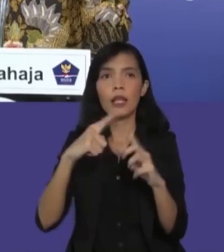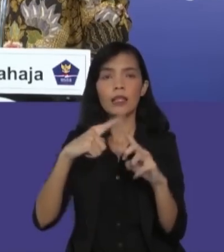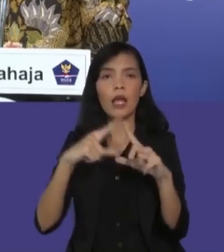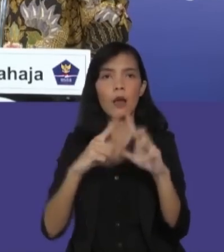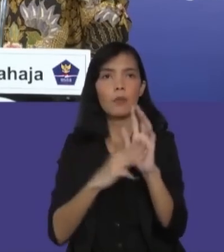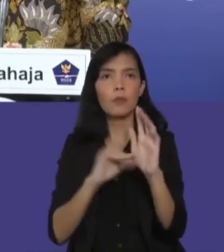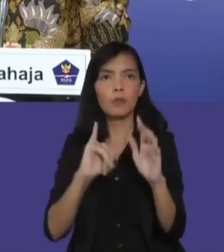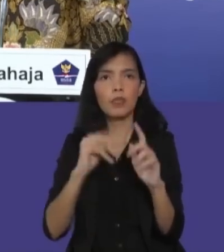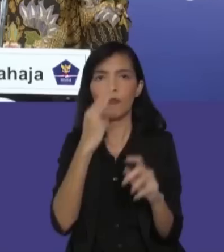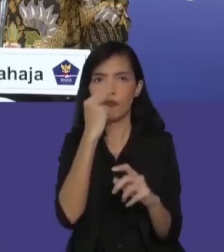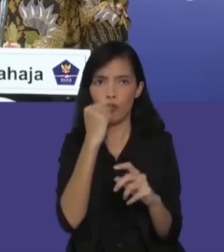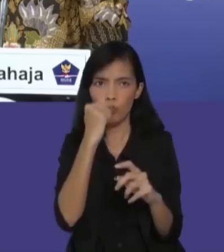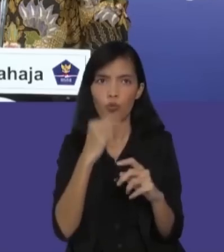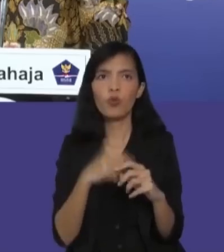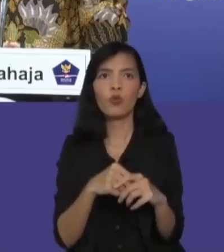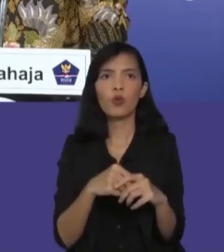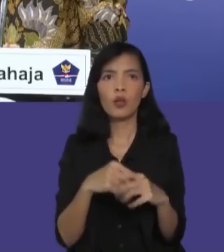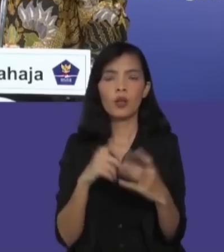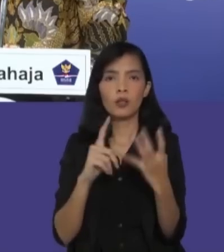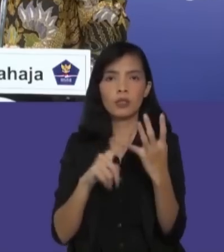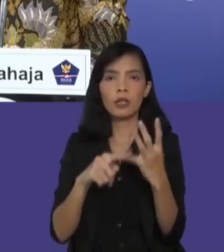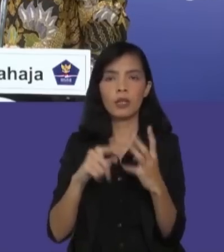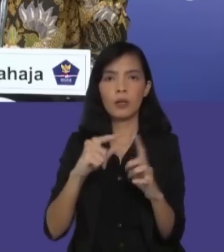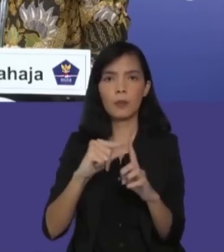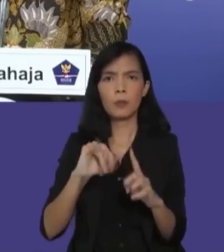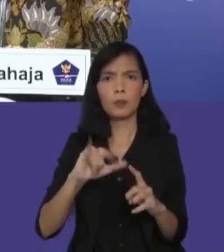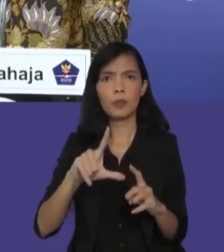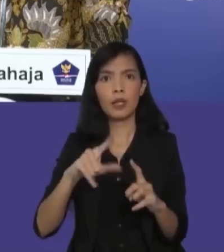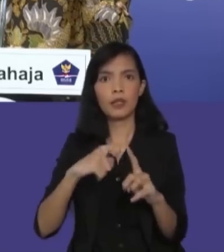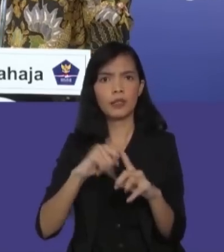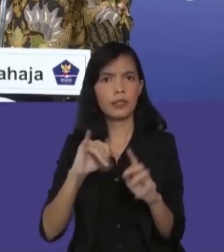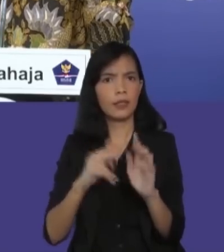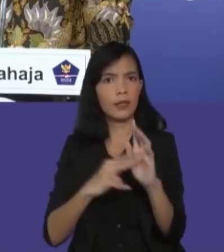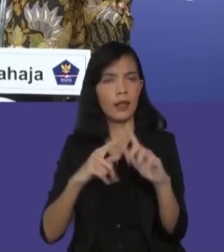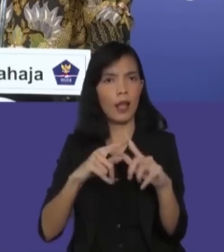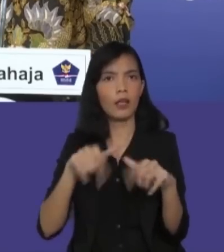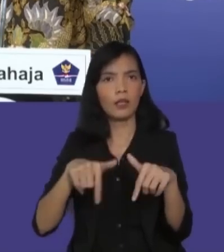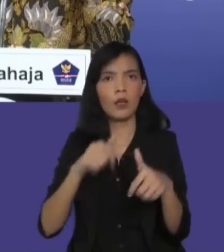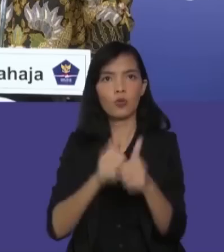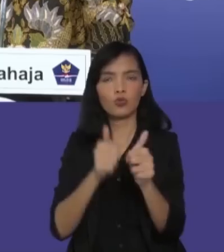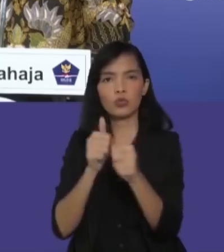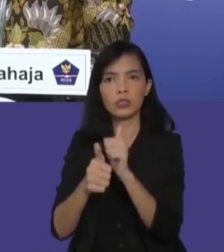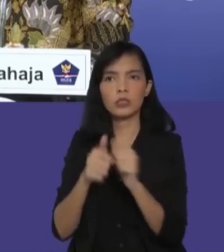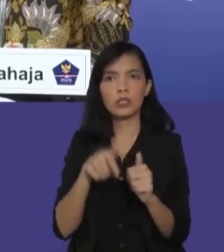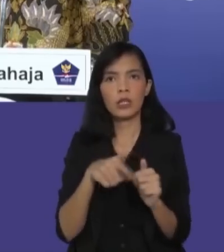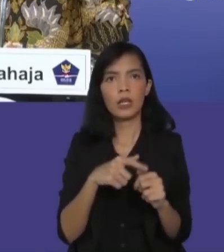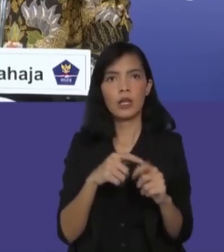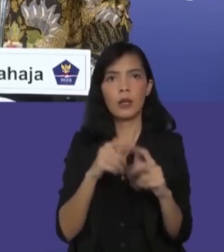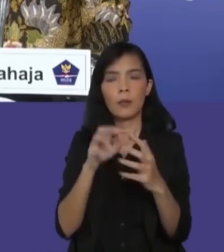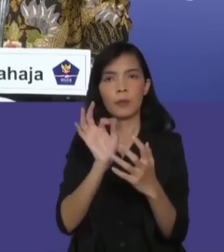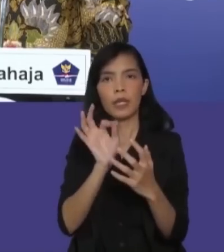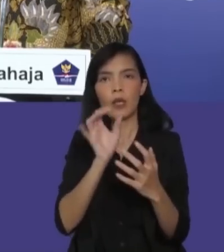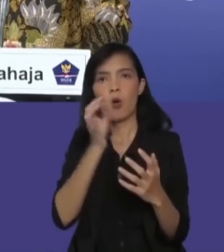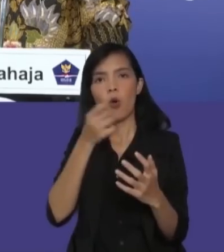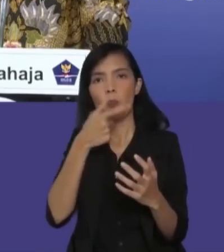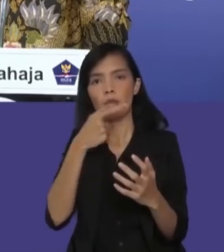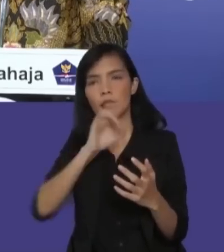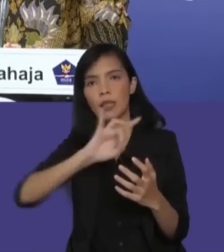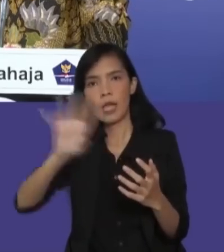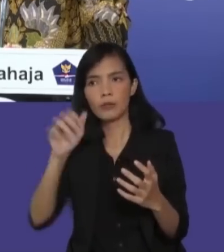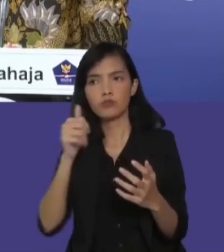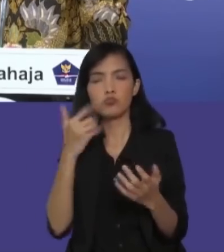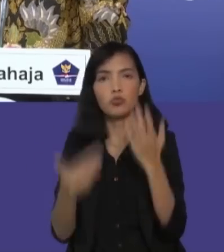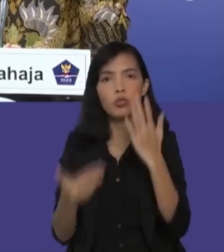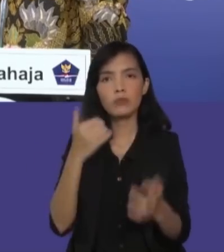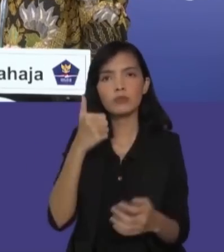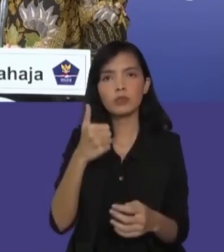kita mengembangkan juga misalkan Pilkina. Ya, Pilkina sedang kita uji sebagai salah satu alternatif obat yang barangkali